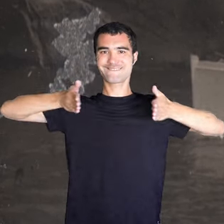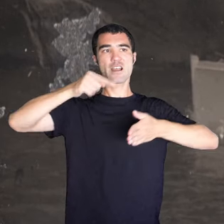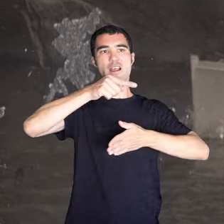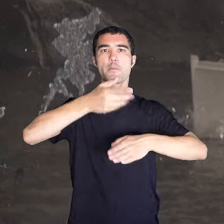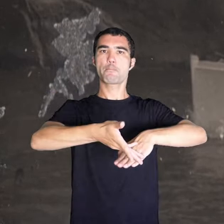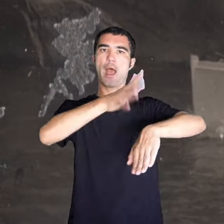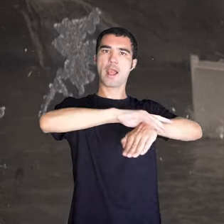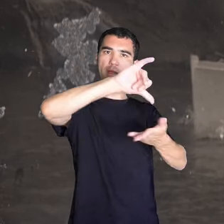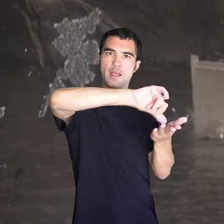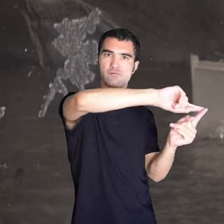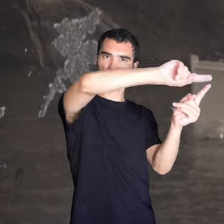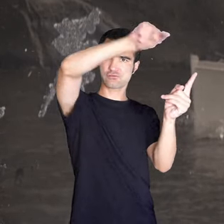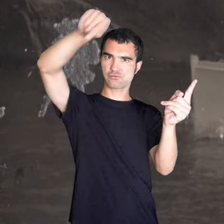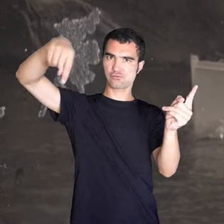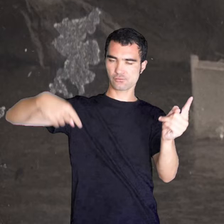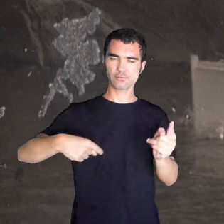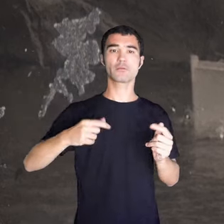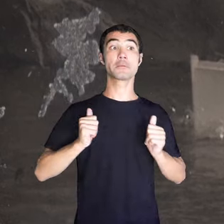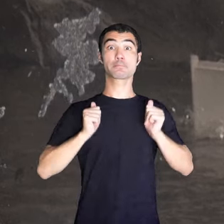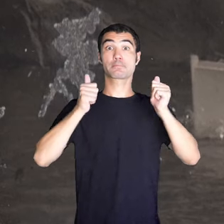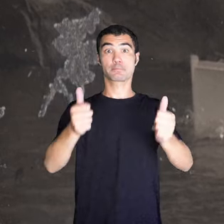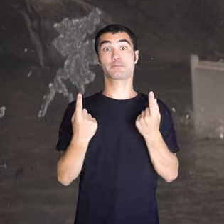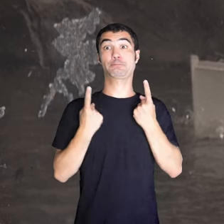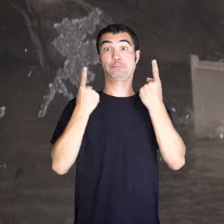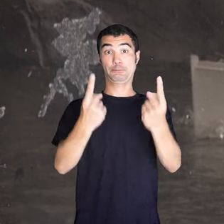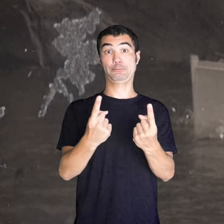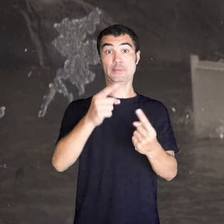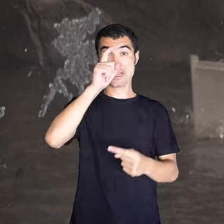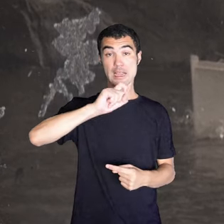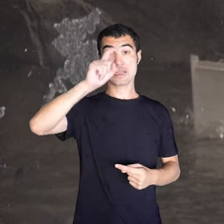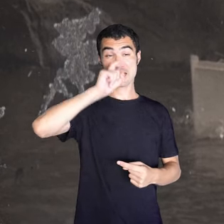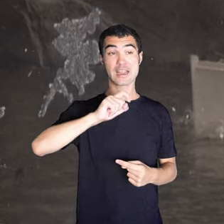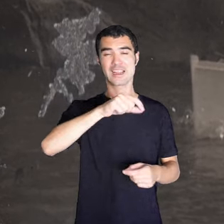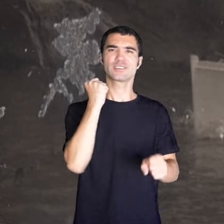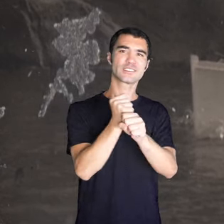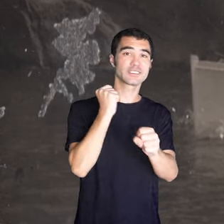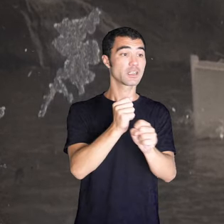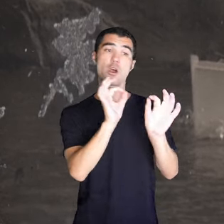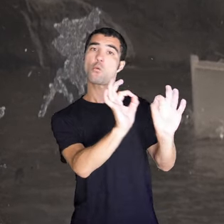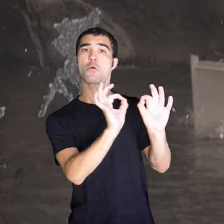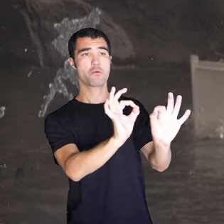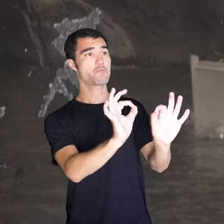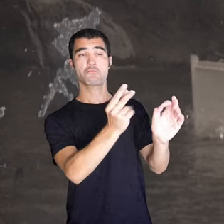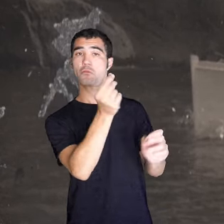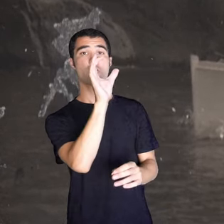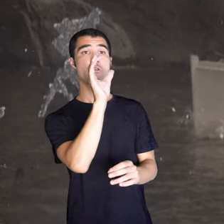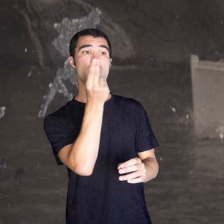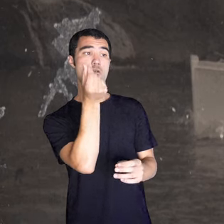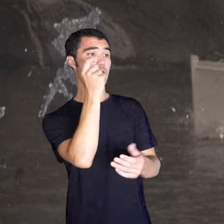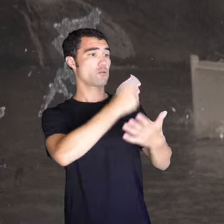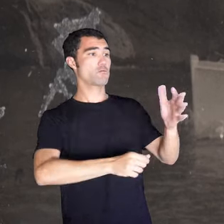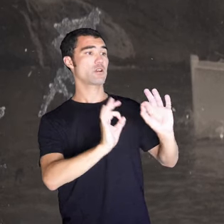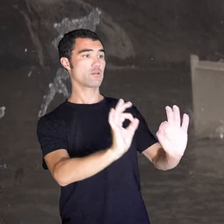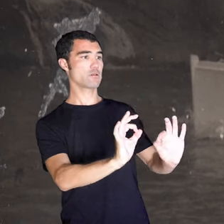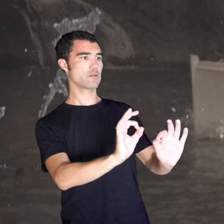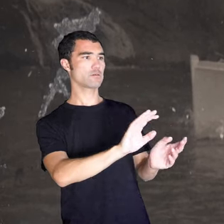Aquesta golondrina els primers anys va fer feina així com estava, però